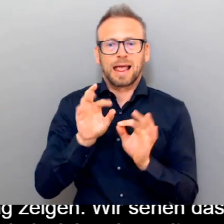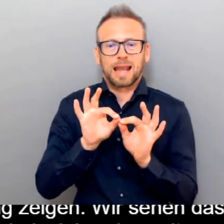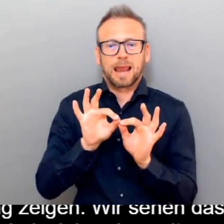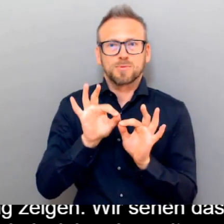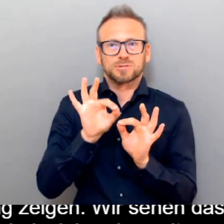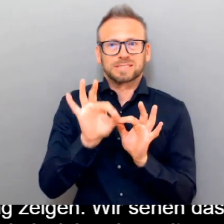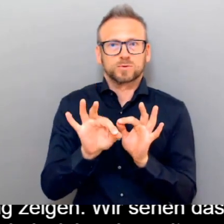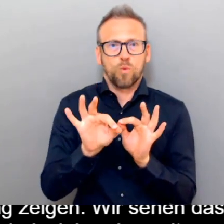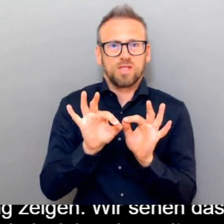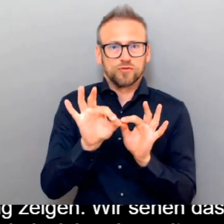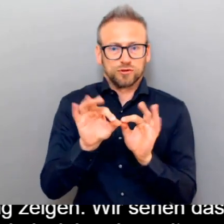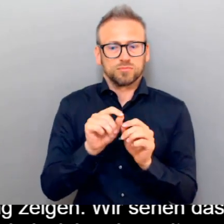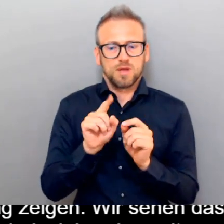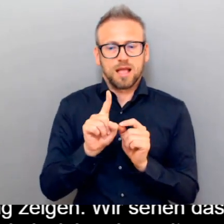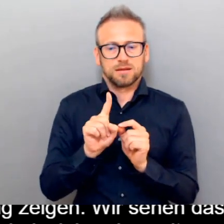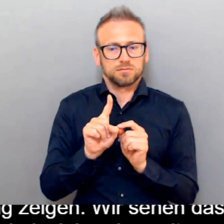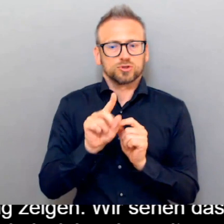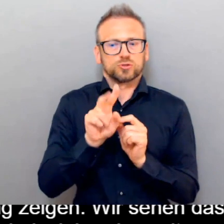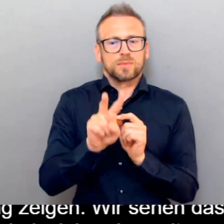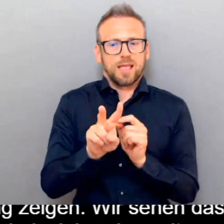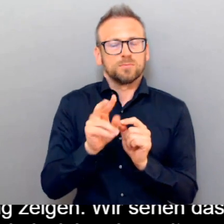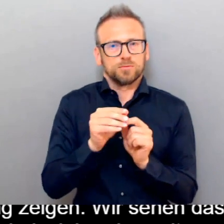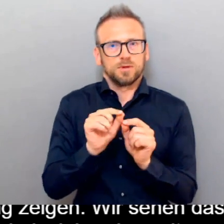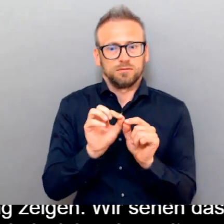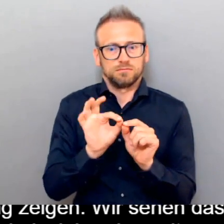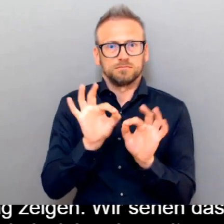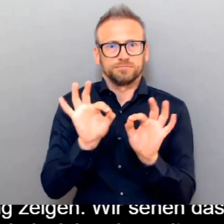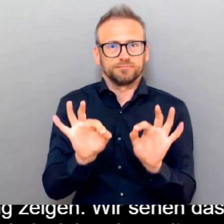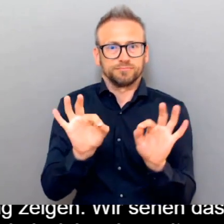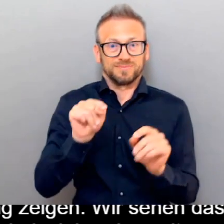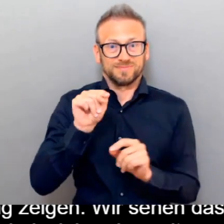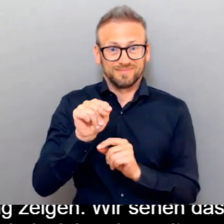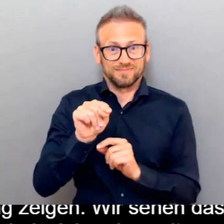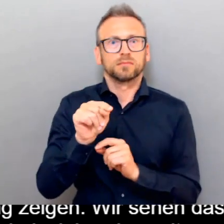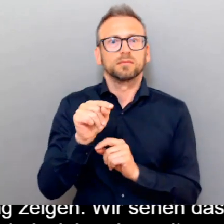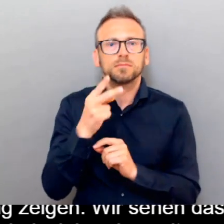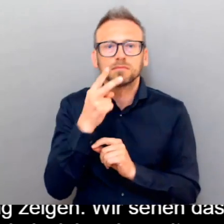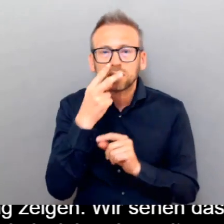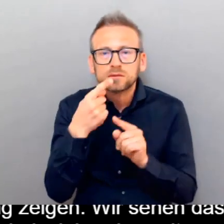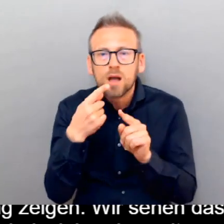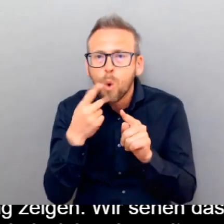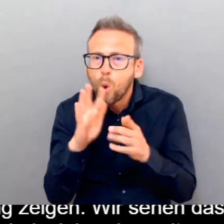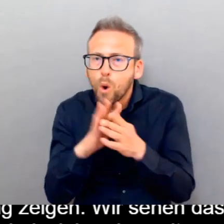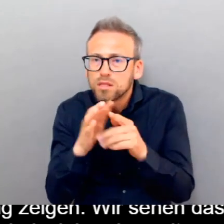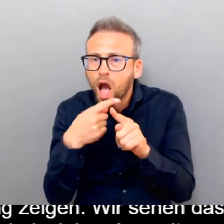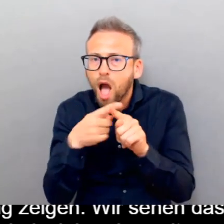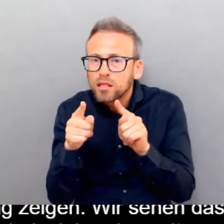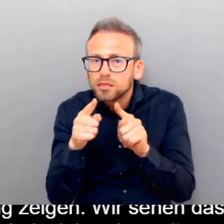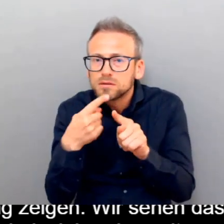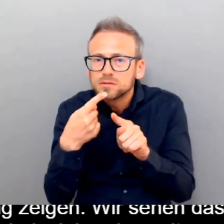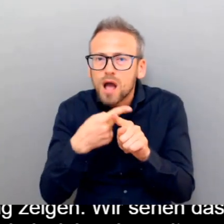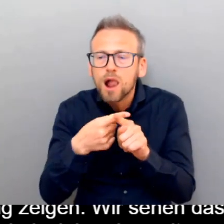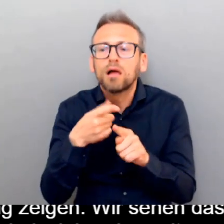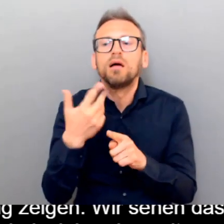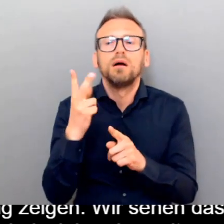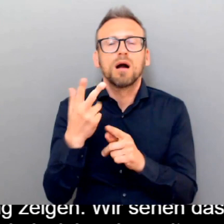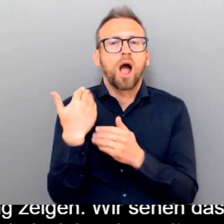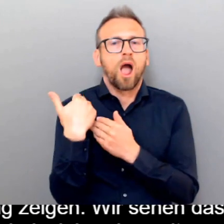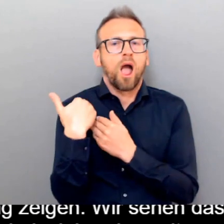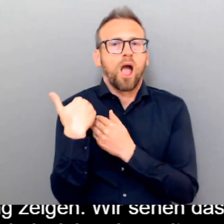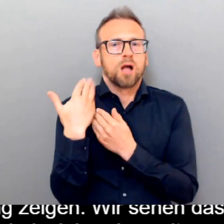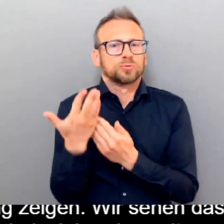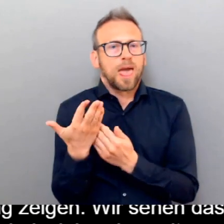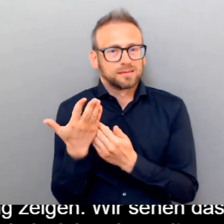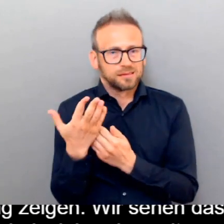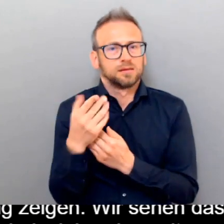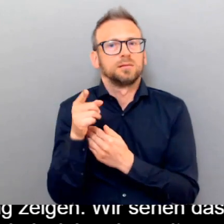doch wirklich einen positiven Verlauf aktuell feststellen. Das heißt aber, dass